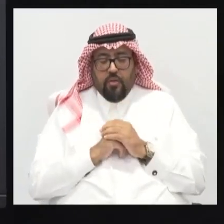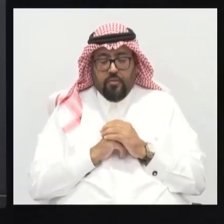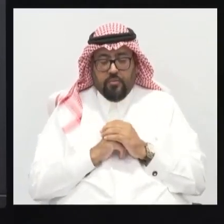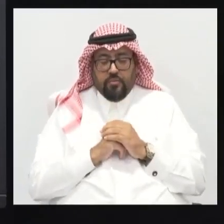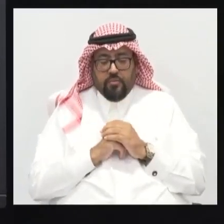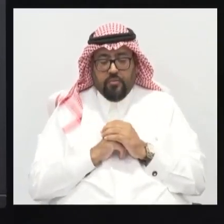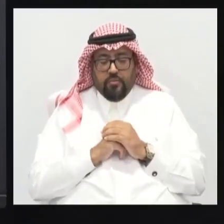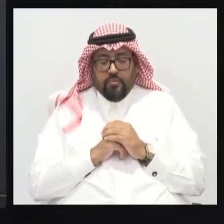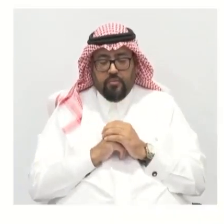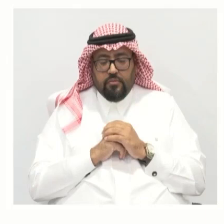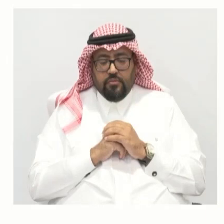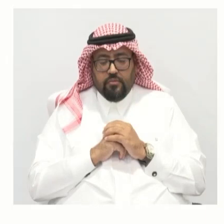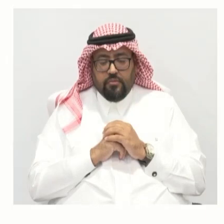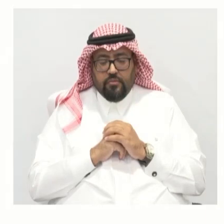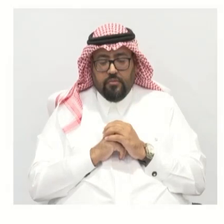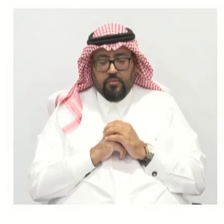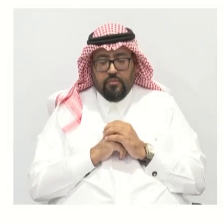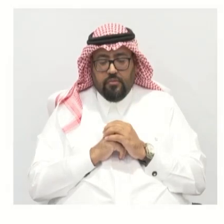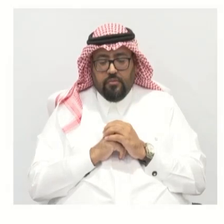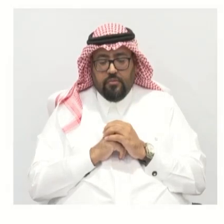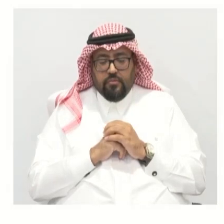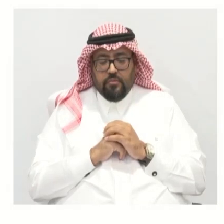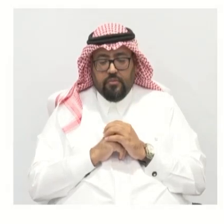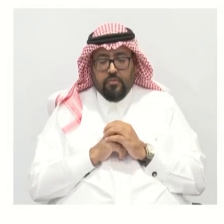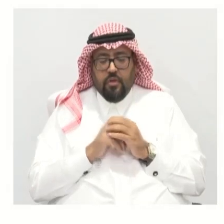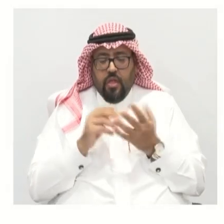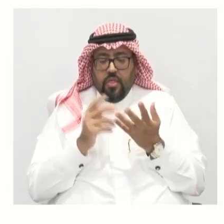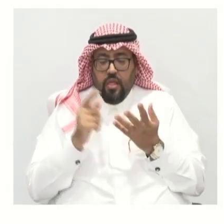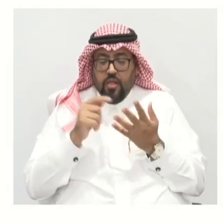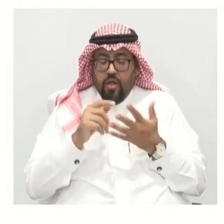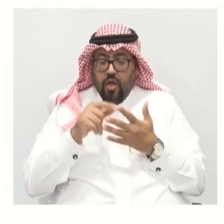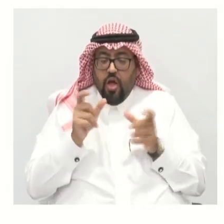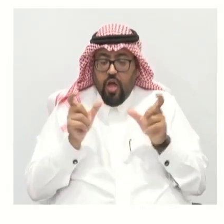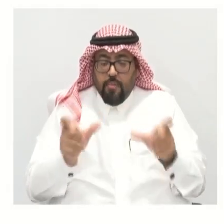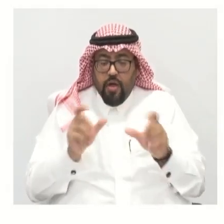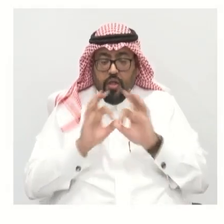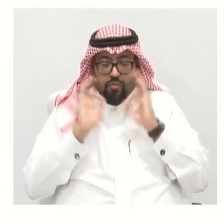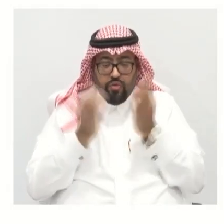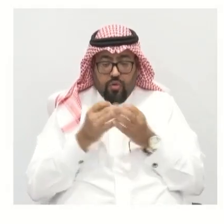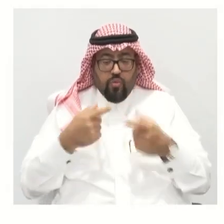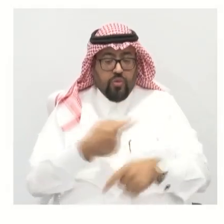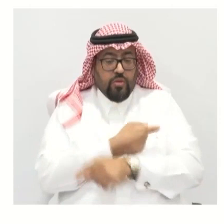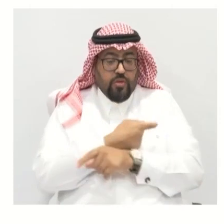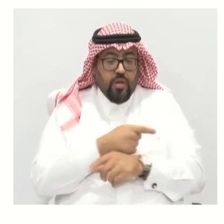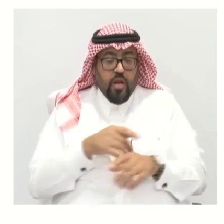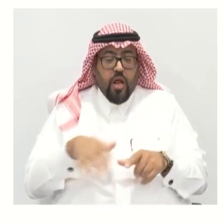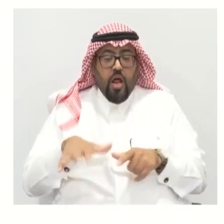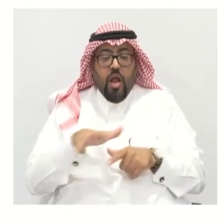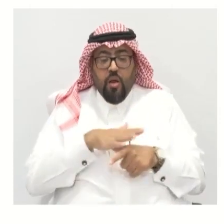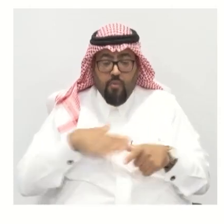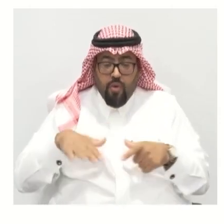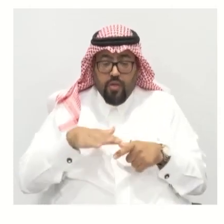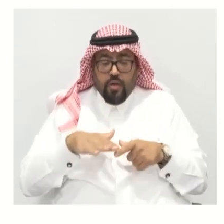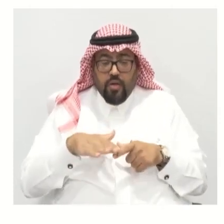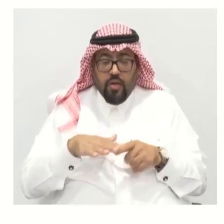نذكرها سويا احسنتم تعد حمايه المجتمع وصححه المواطنين